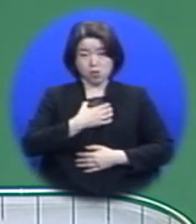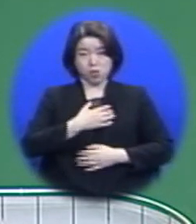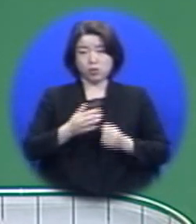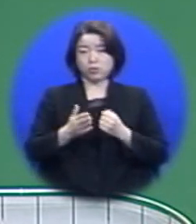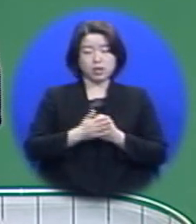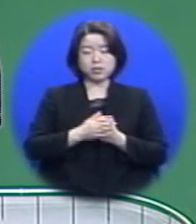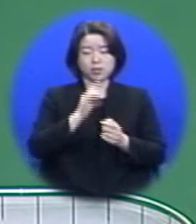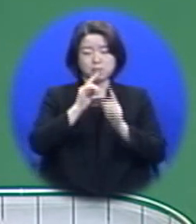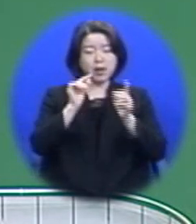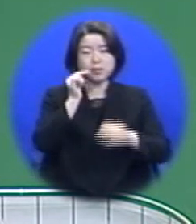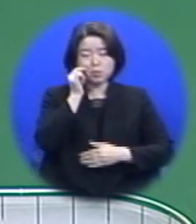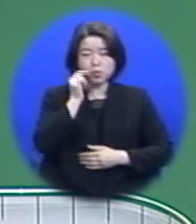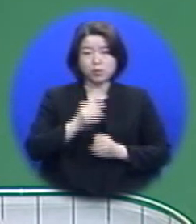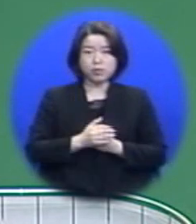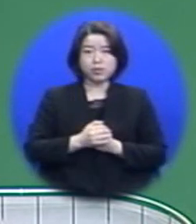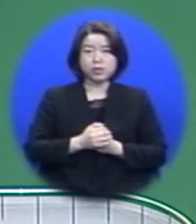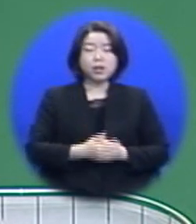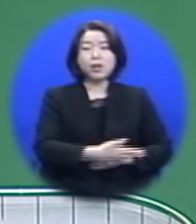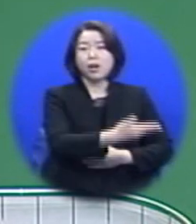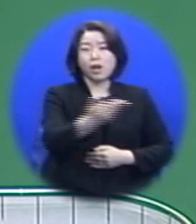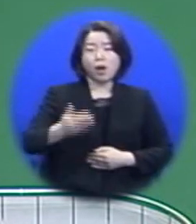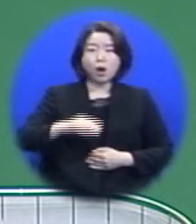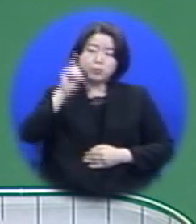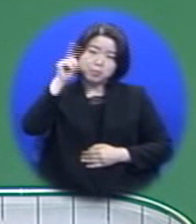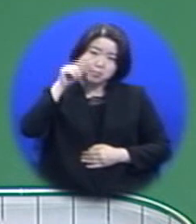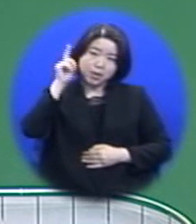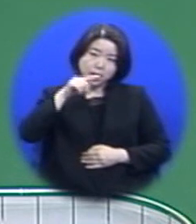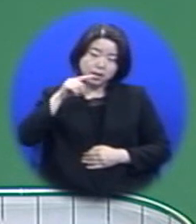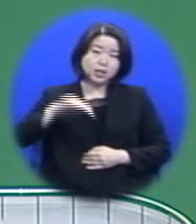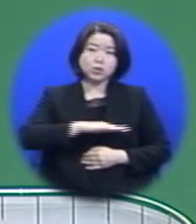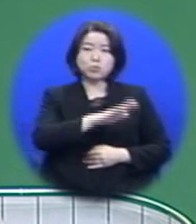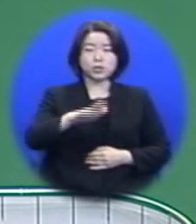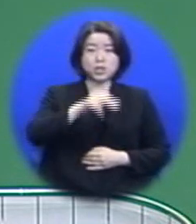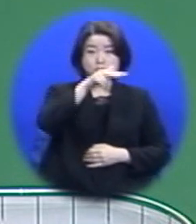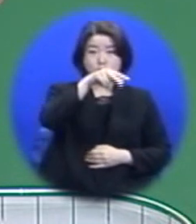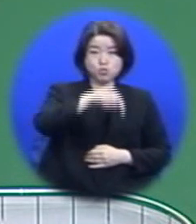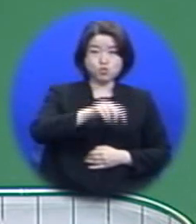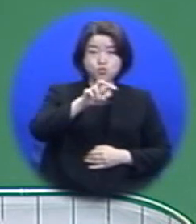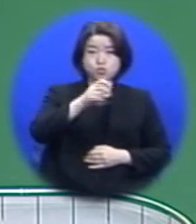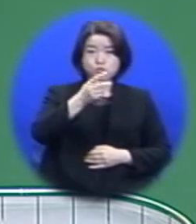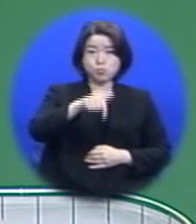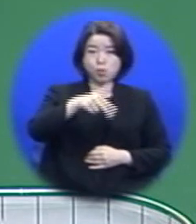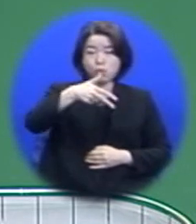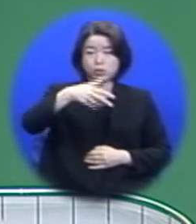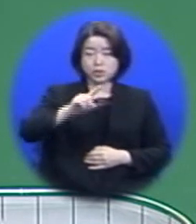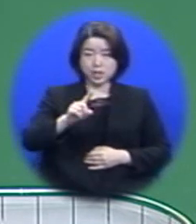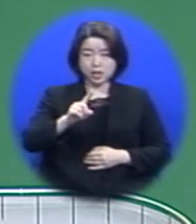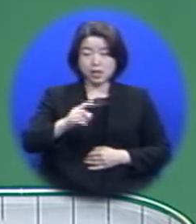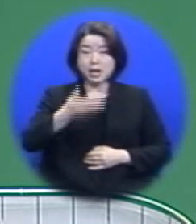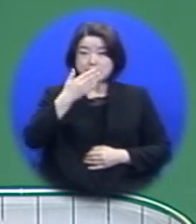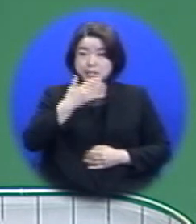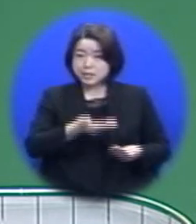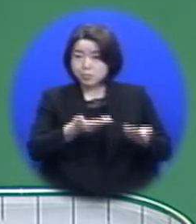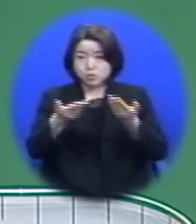여러분 매일 우리 주목을 식사 대접하는 거